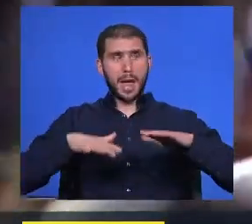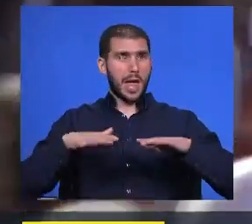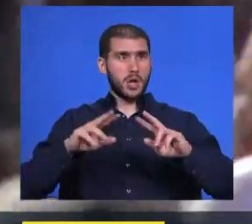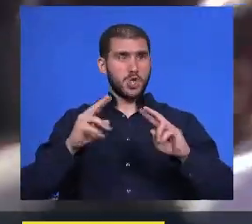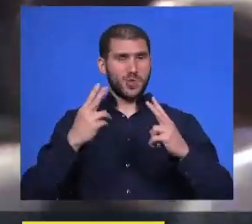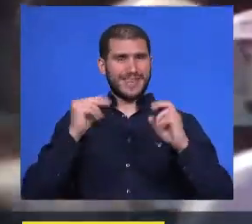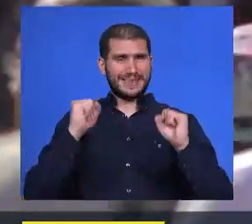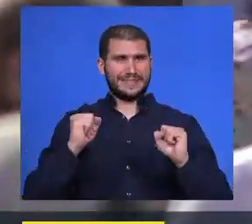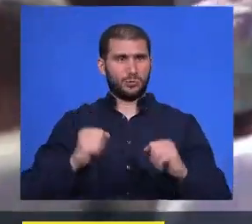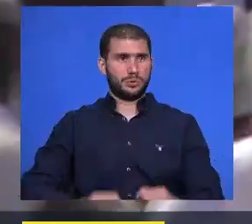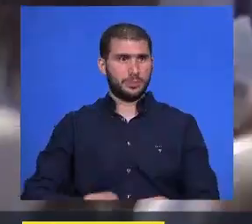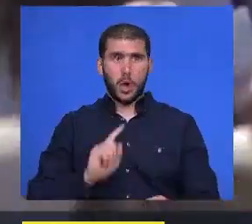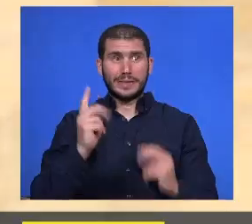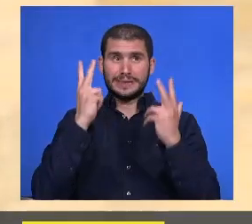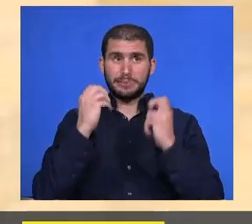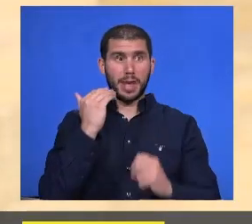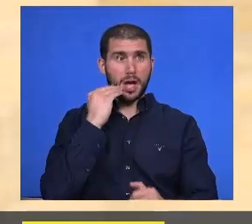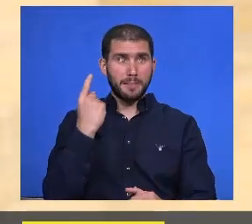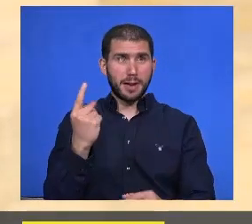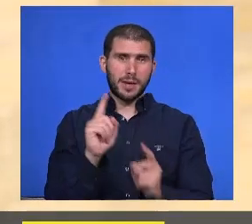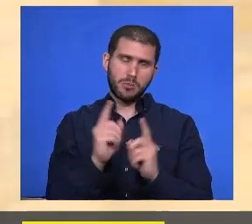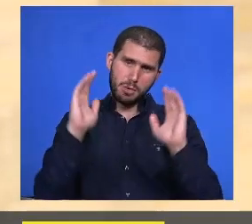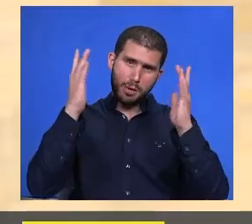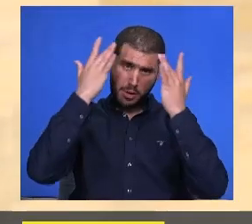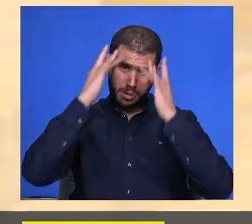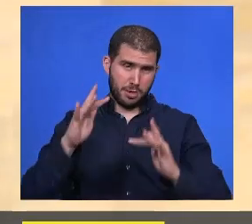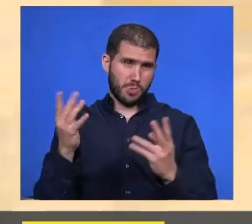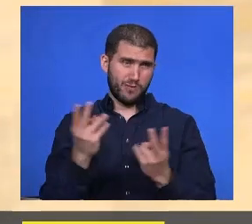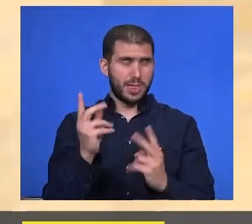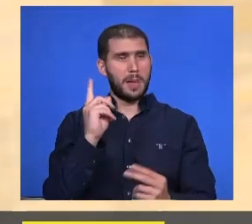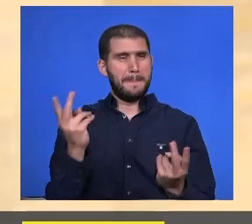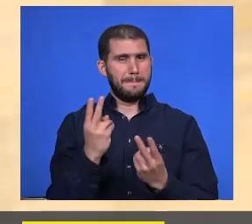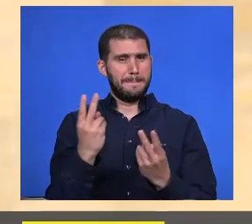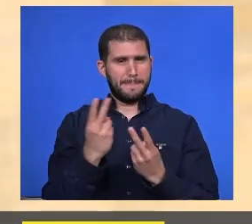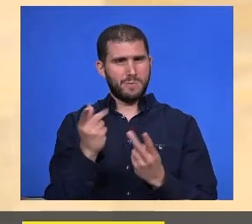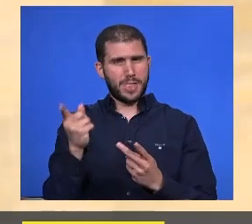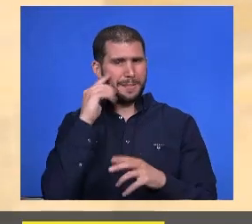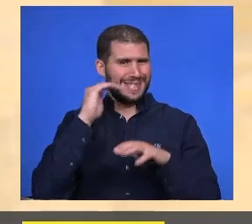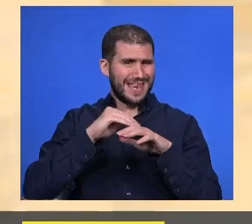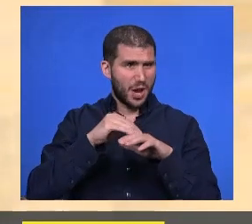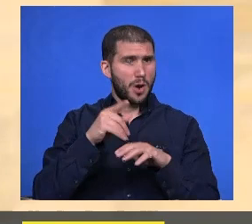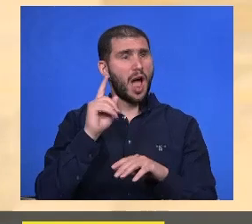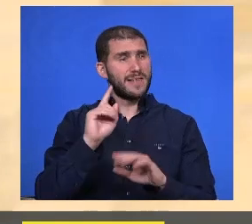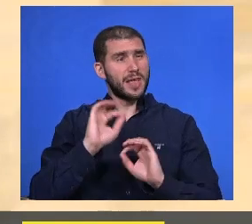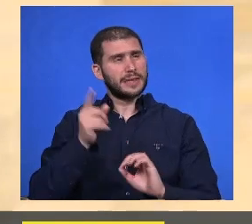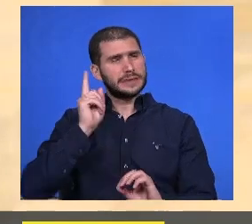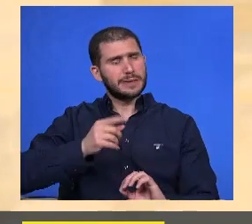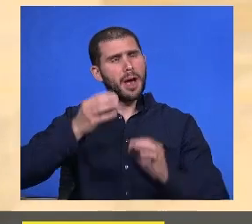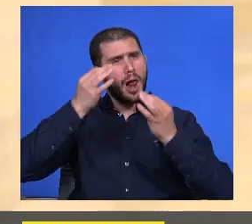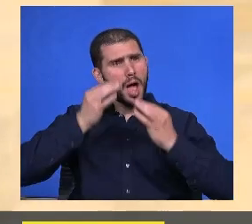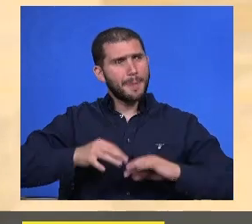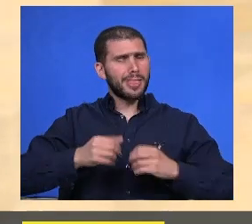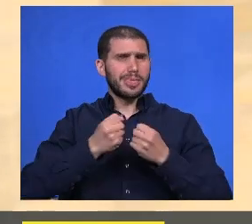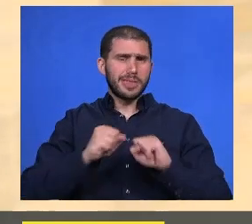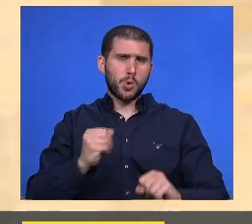את היציבות. לא ציפיתי שהאמריקאים ימחאו כפיים, ברור שהם יעירו על זה, ועם זאת הם צריכים